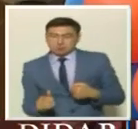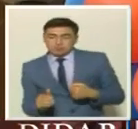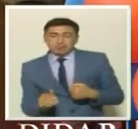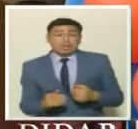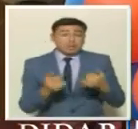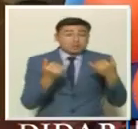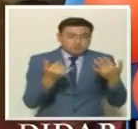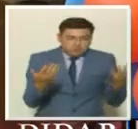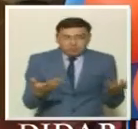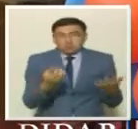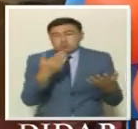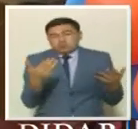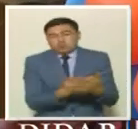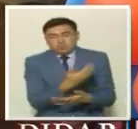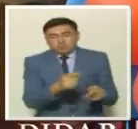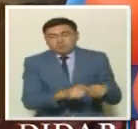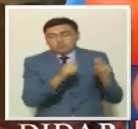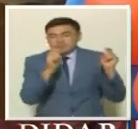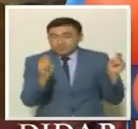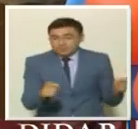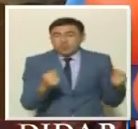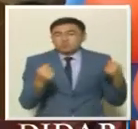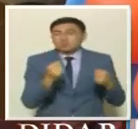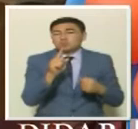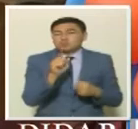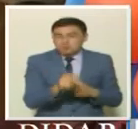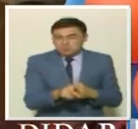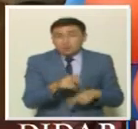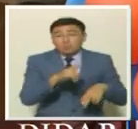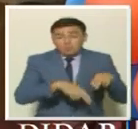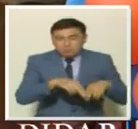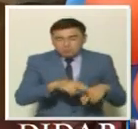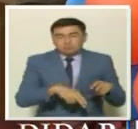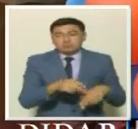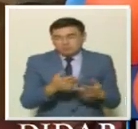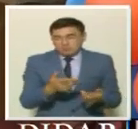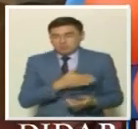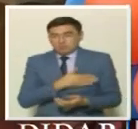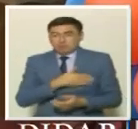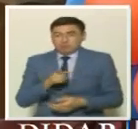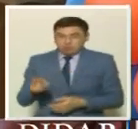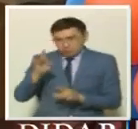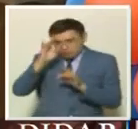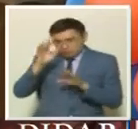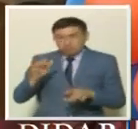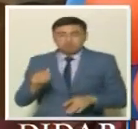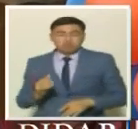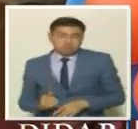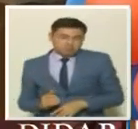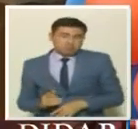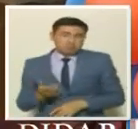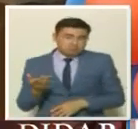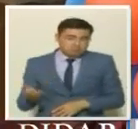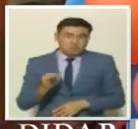мы с вами стали свидетелями открытия еще одного частного спортивного комплекса, построенного при спонсорской поддержке известного в регионе частного